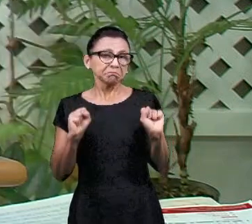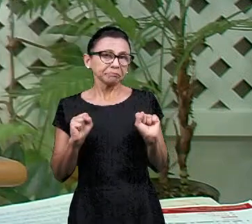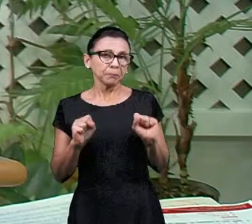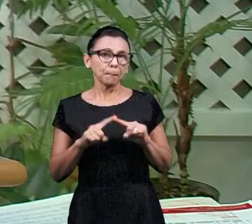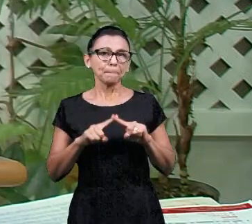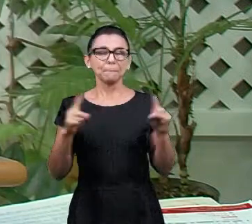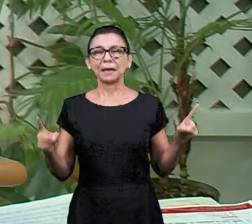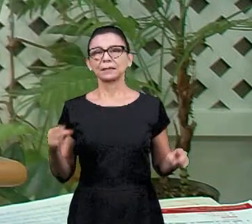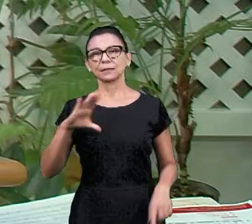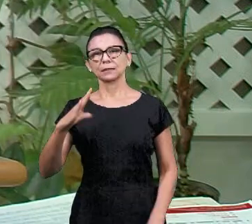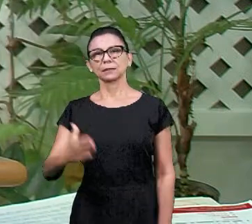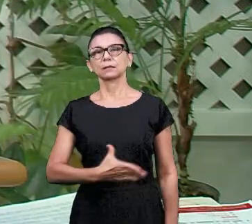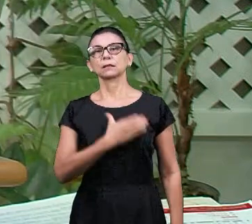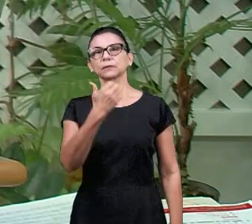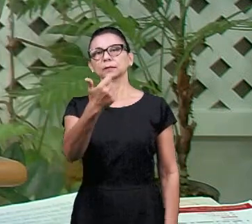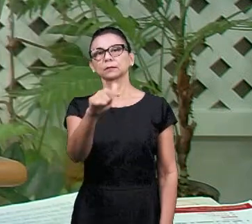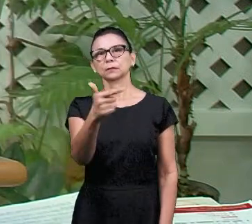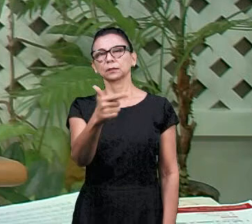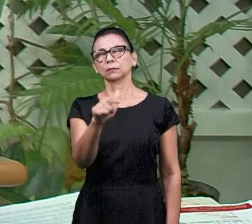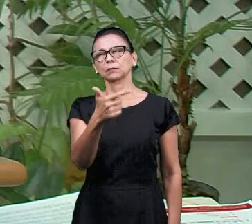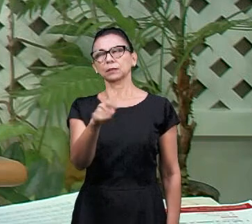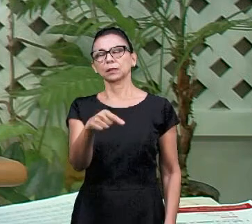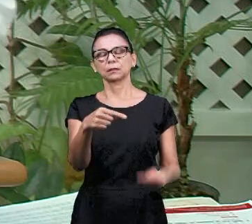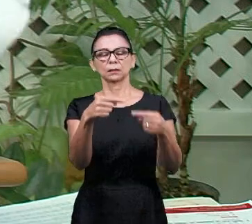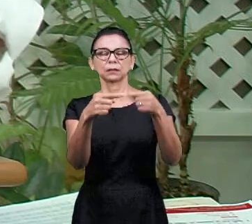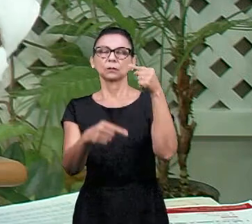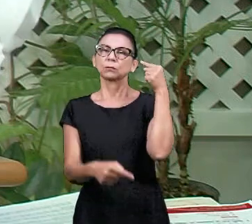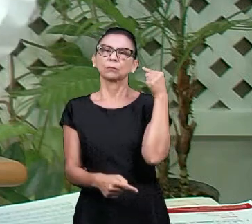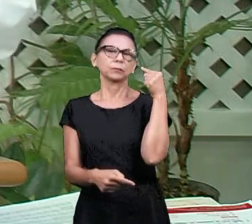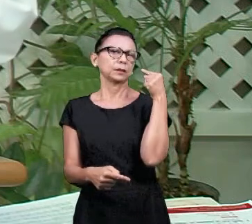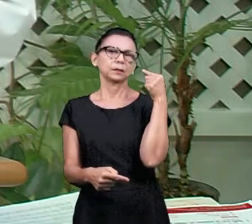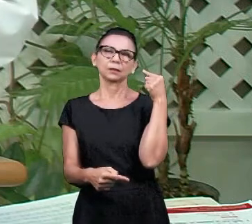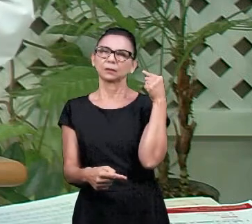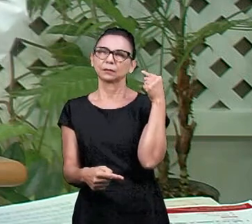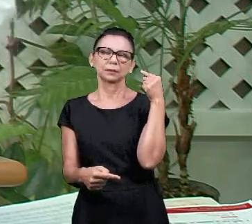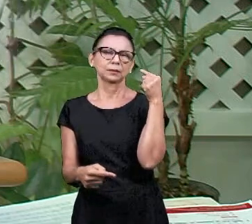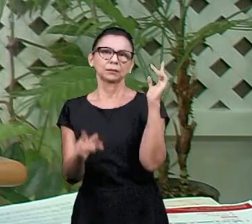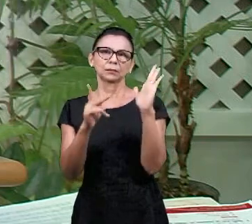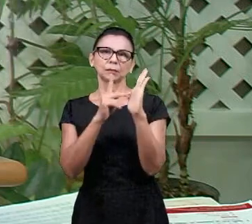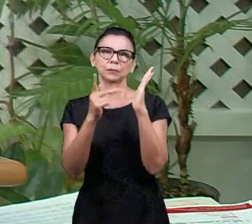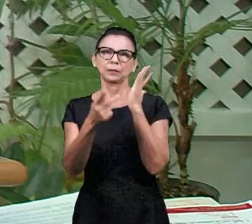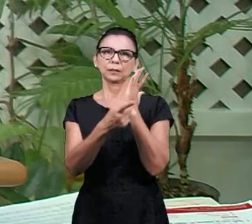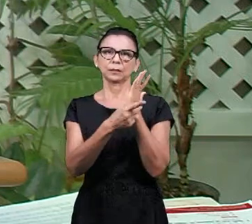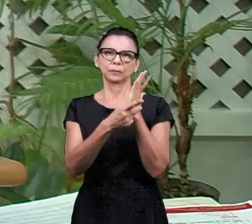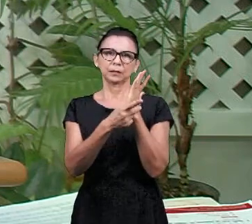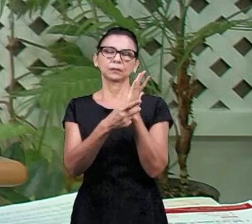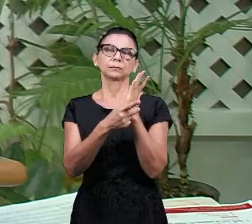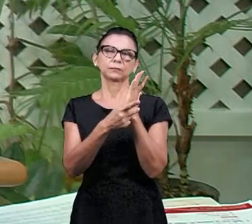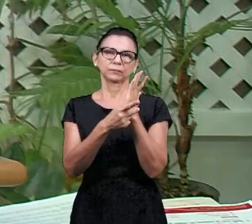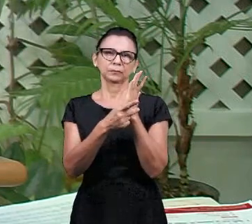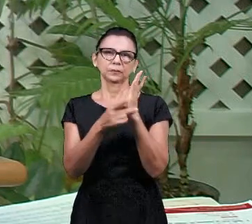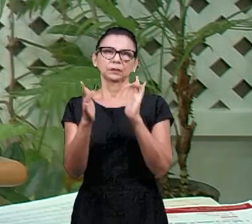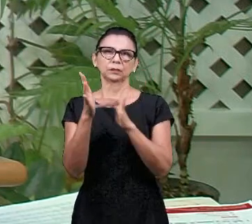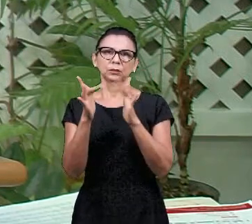mais cela n'a rien à voir avec ce que Jésus est en train de dire ici. Le prochain, que Dieu